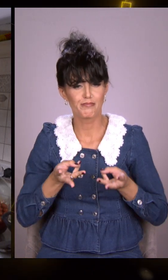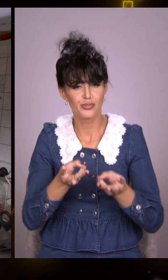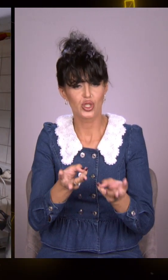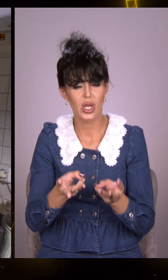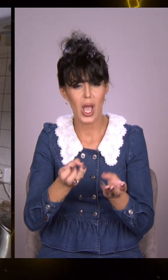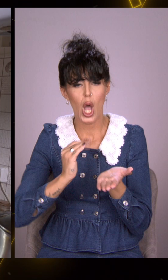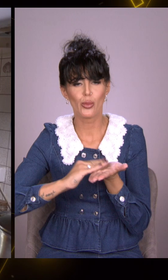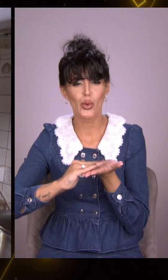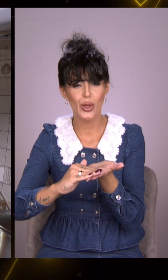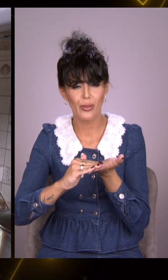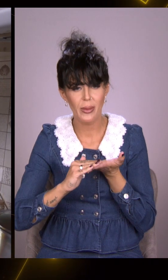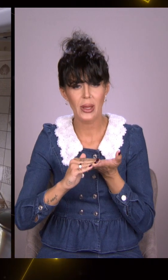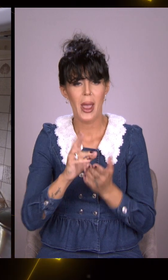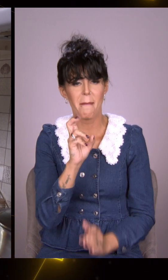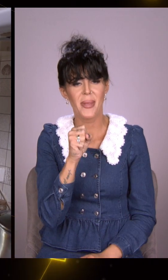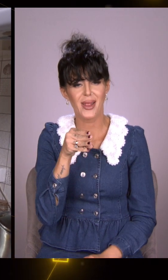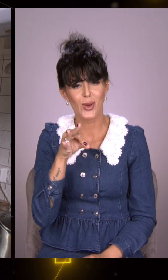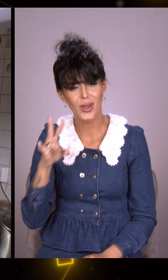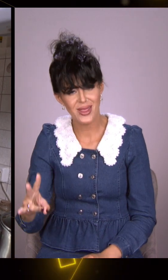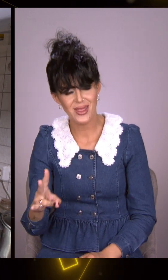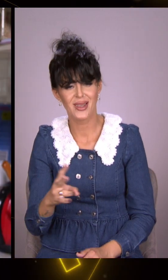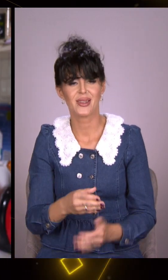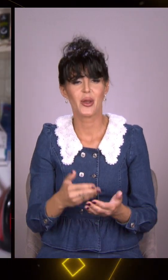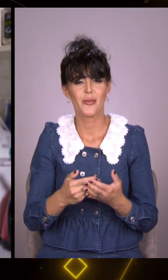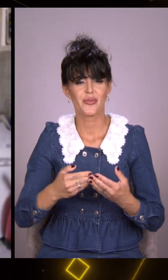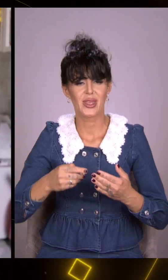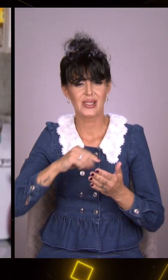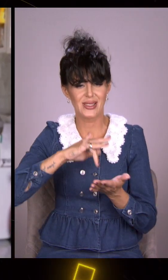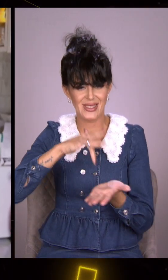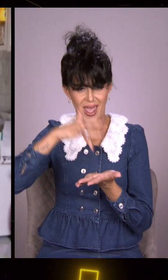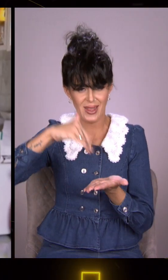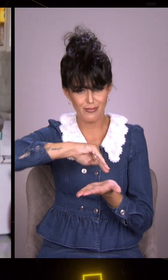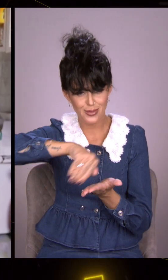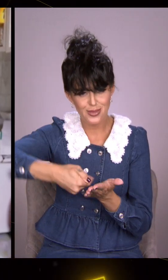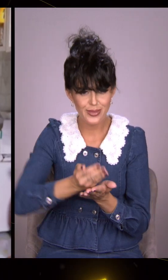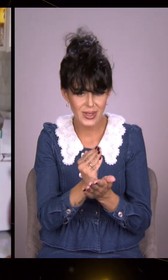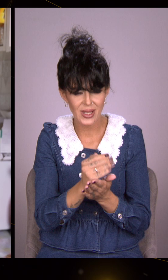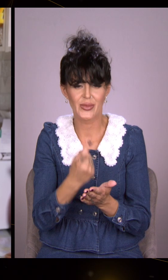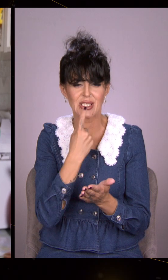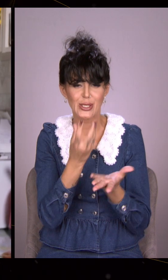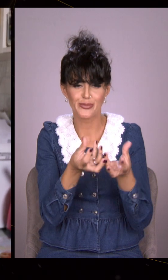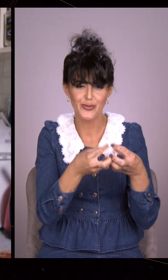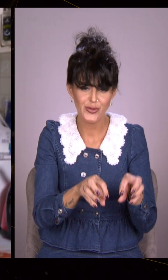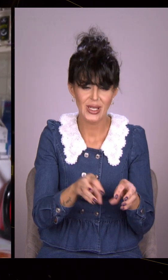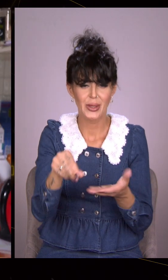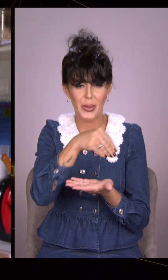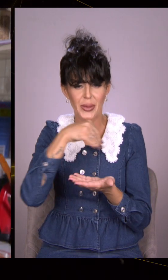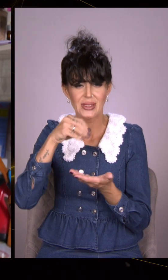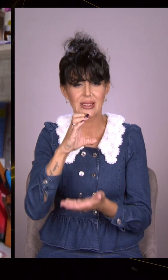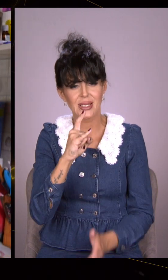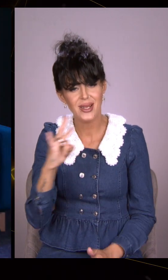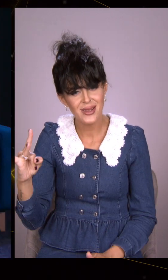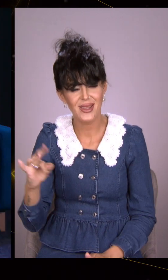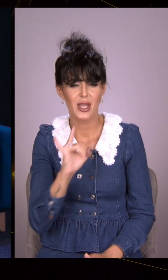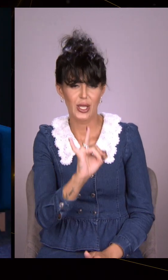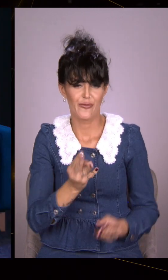бутерброди. Брала батон, вирізала серединку і всерединку вбивала яєчко, сирком притрушувала